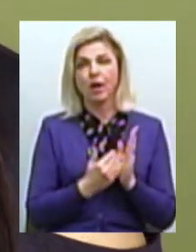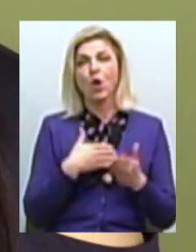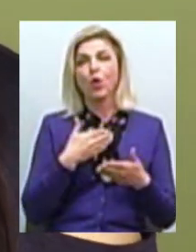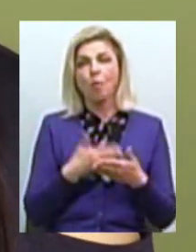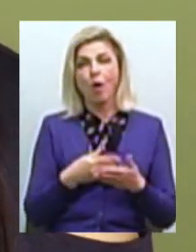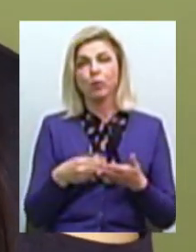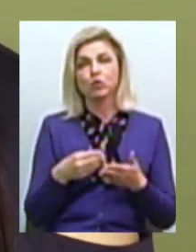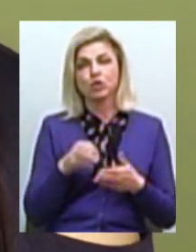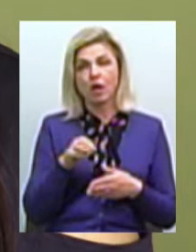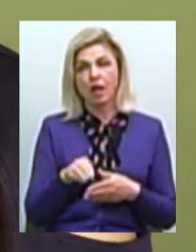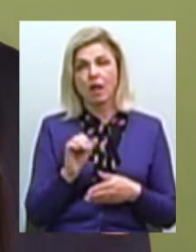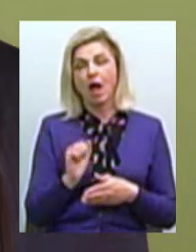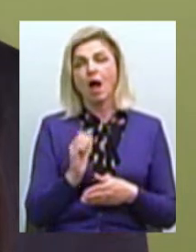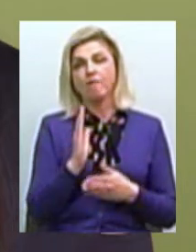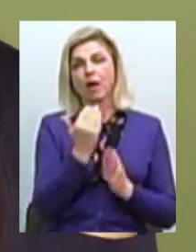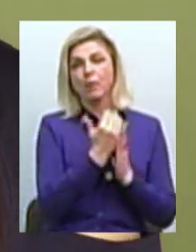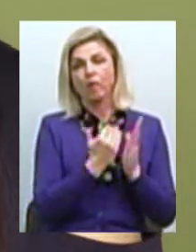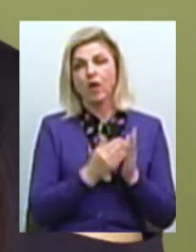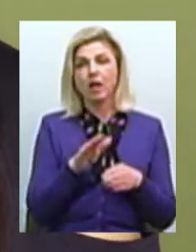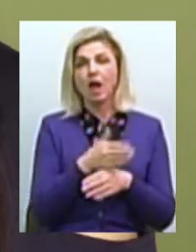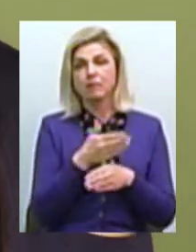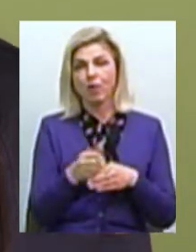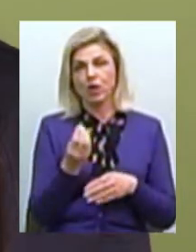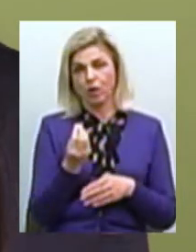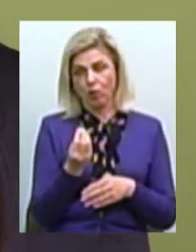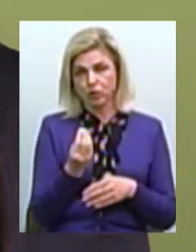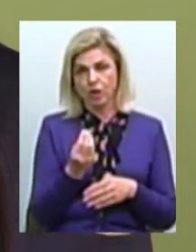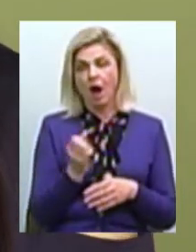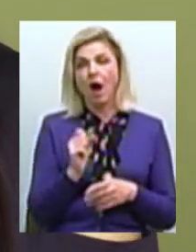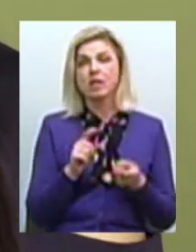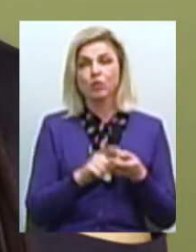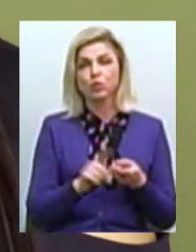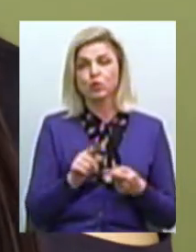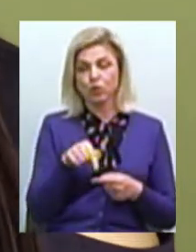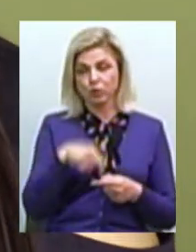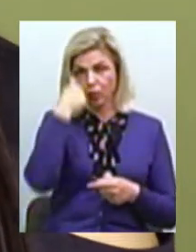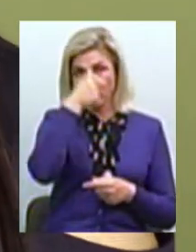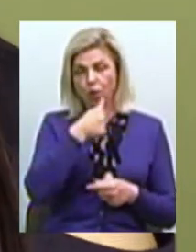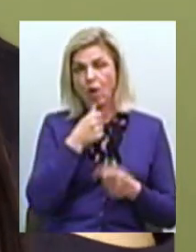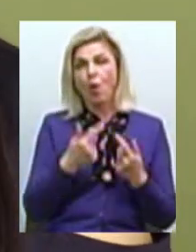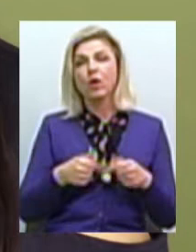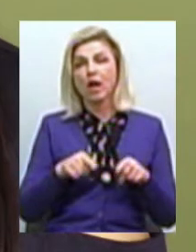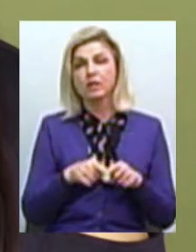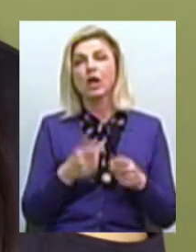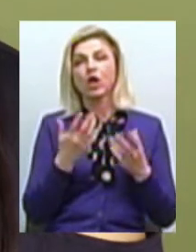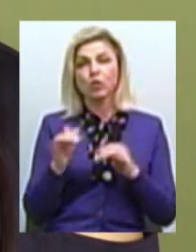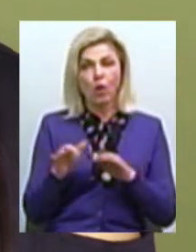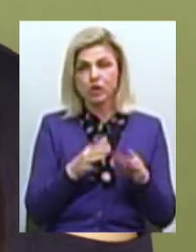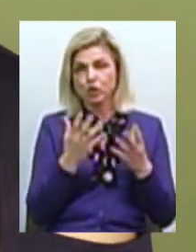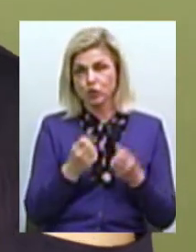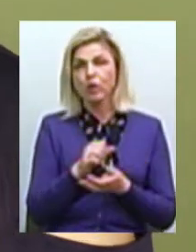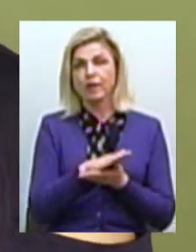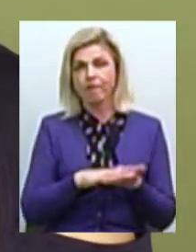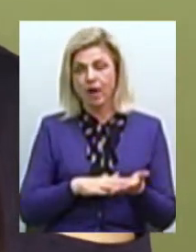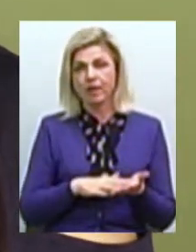«Громадський бюджет», а вже в рамках розпорядників бюджетних коштів. Що стосується цього року, то реалізація ще триває. Якщо пам'ятаю,